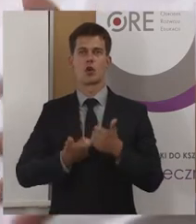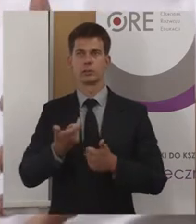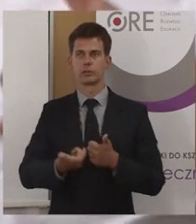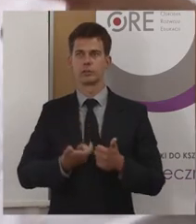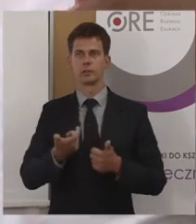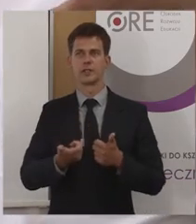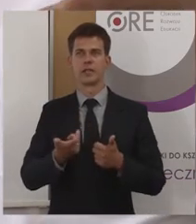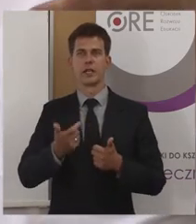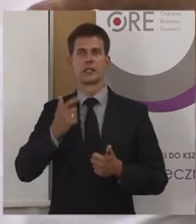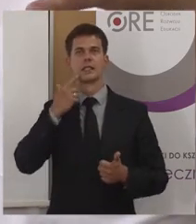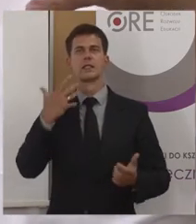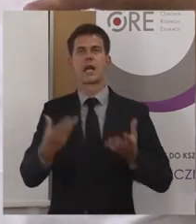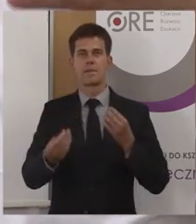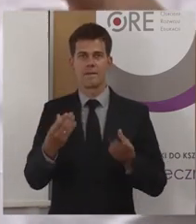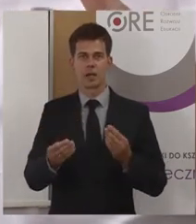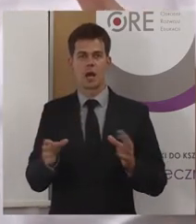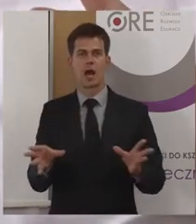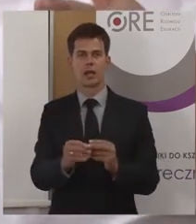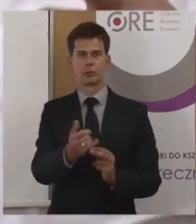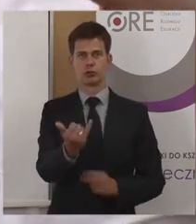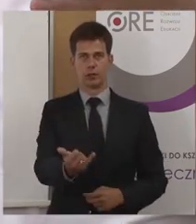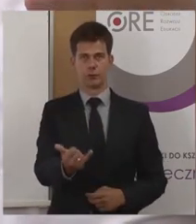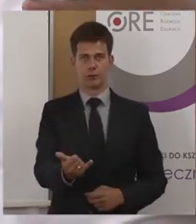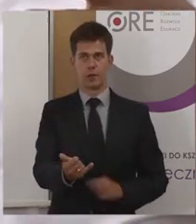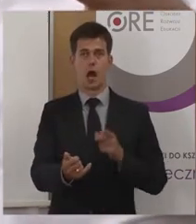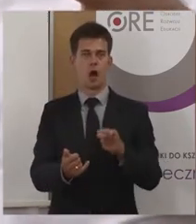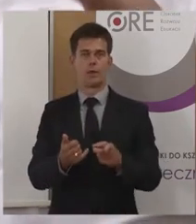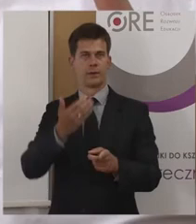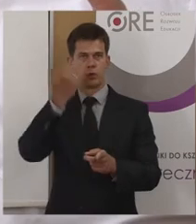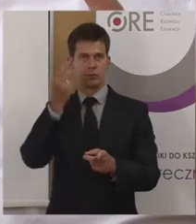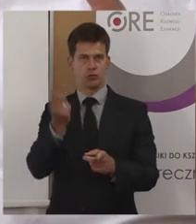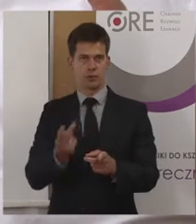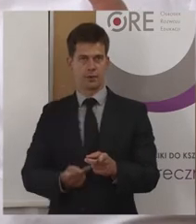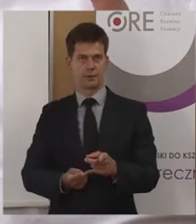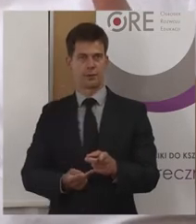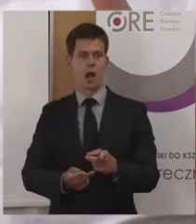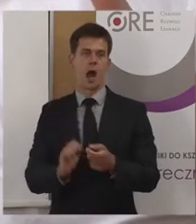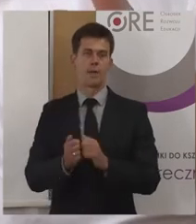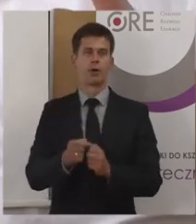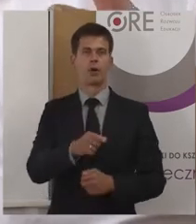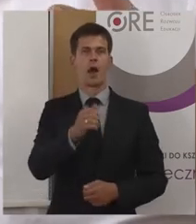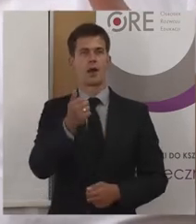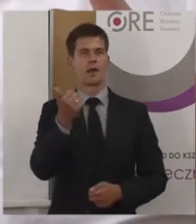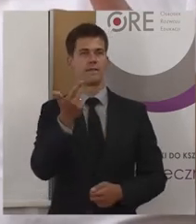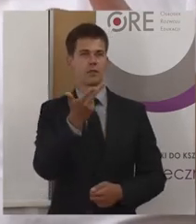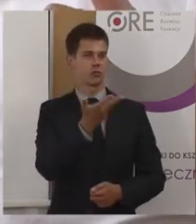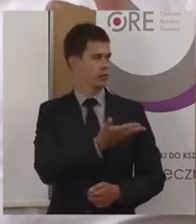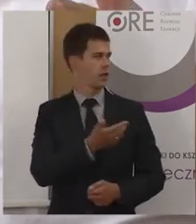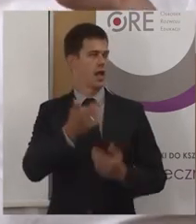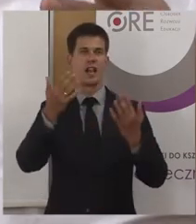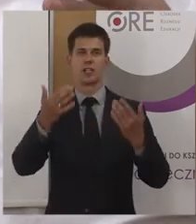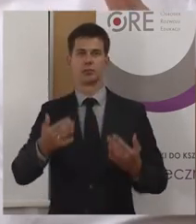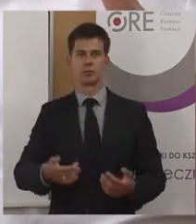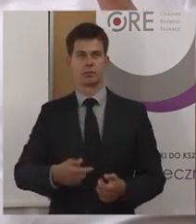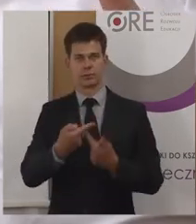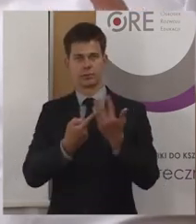zabawy z dziećmi, które nie umieją jeszcze czytać, zabawy z dziećmi, które nie znają cyferek i które